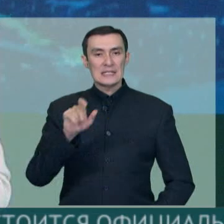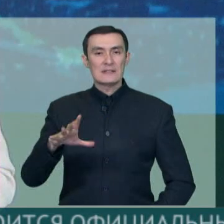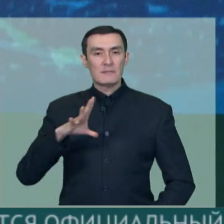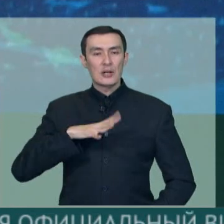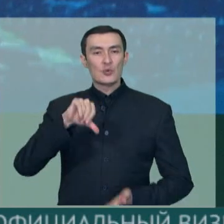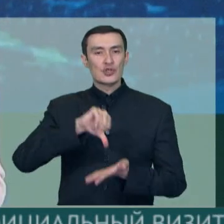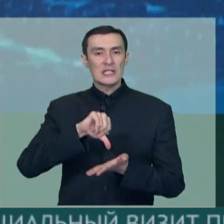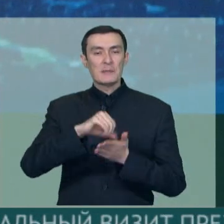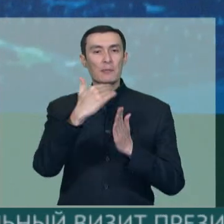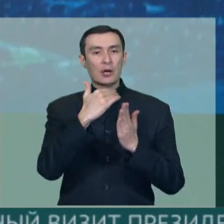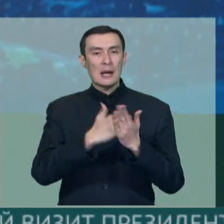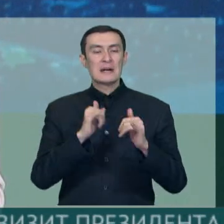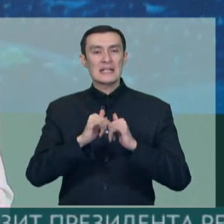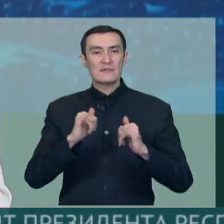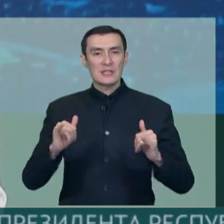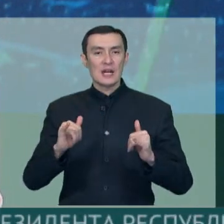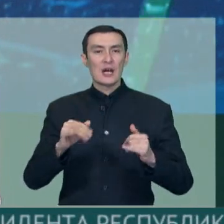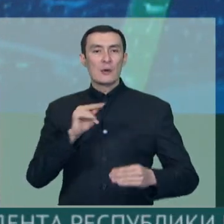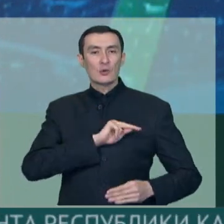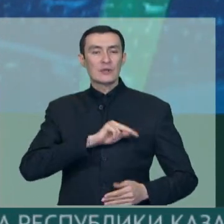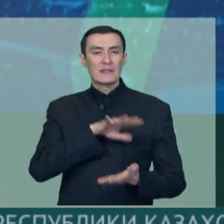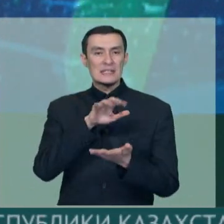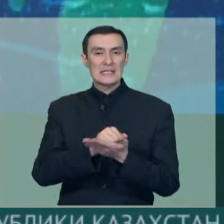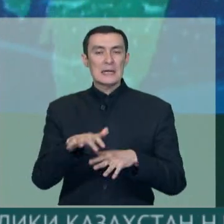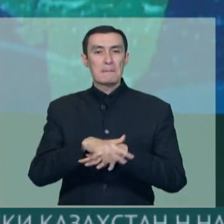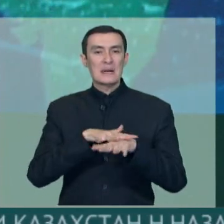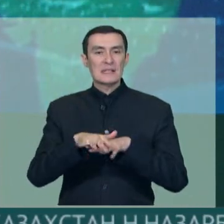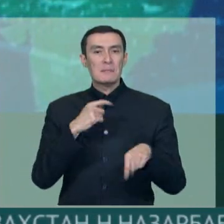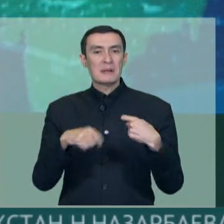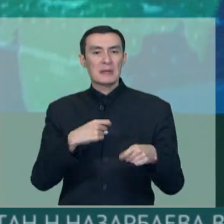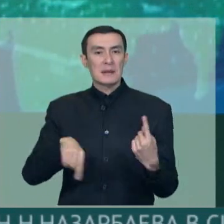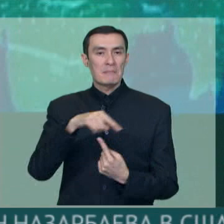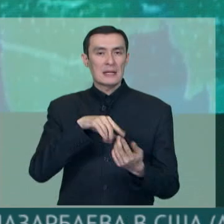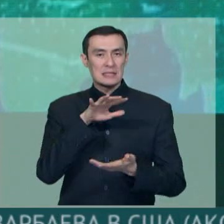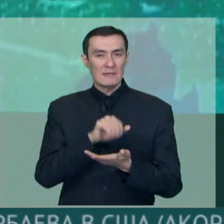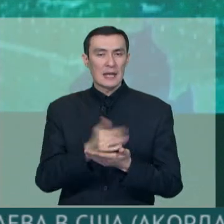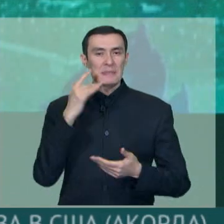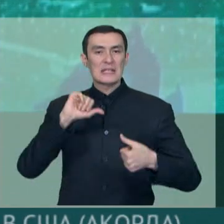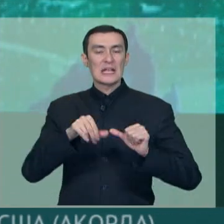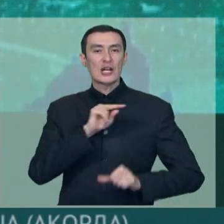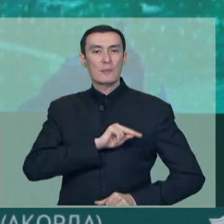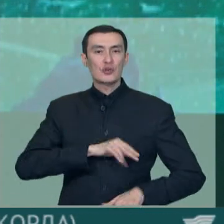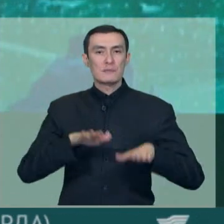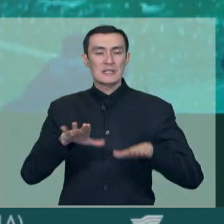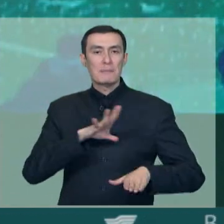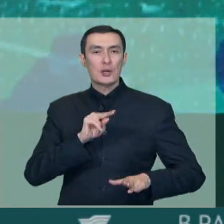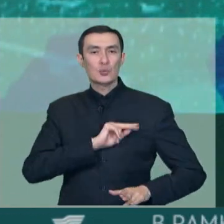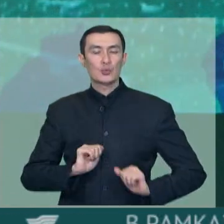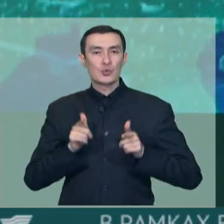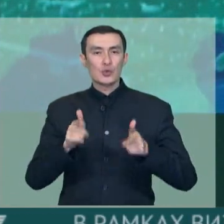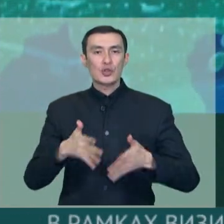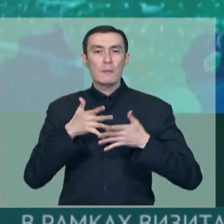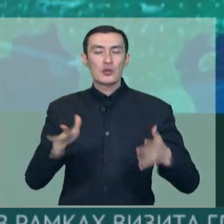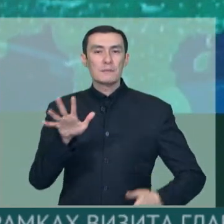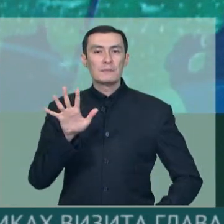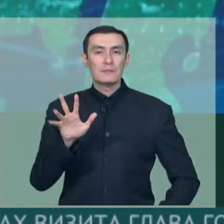стали участниками программы развития продуктивной занятости и массового предпринимательства. На постоянные рабочие места были трудоустроены